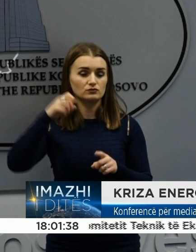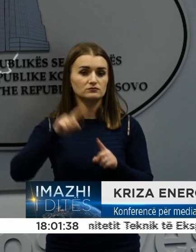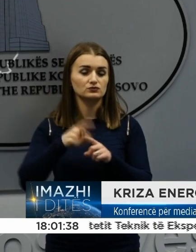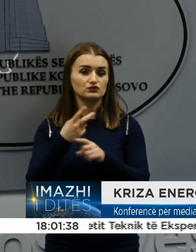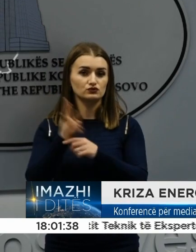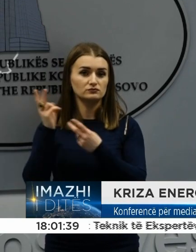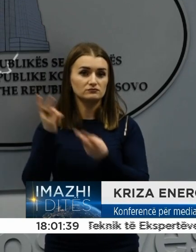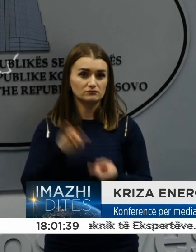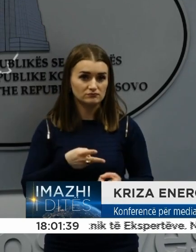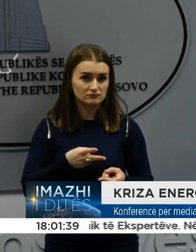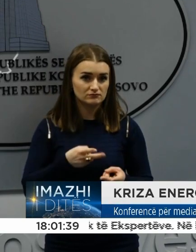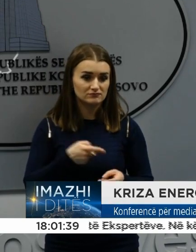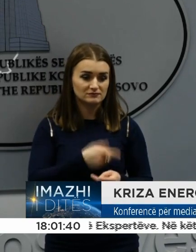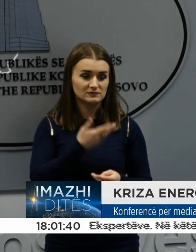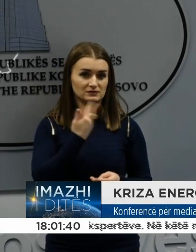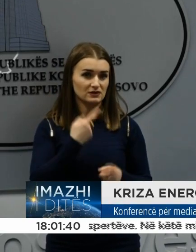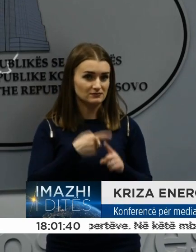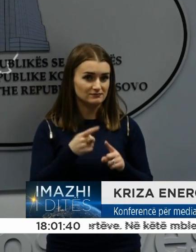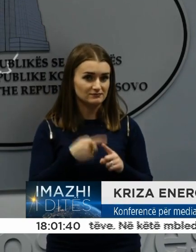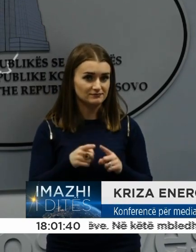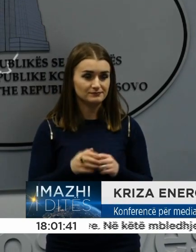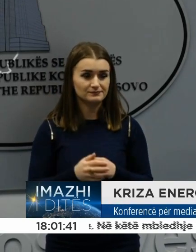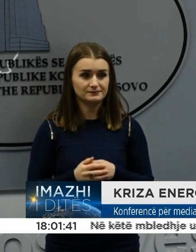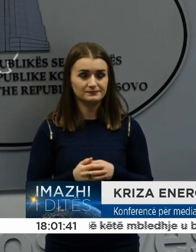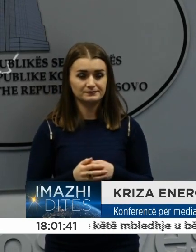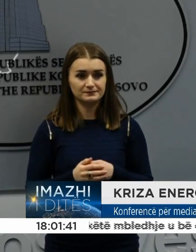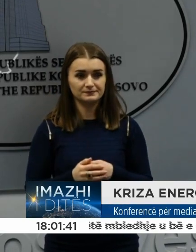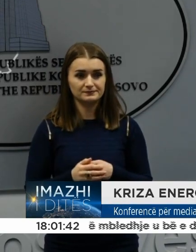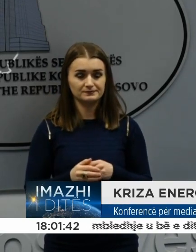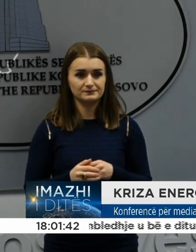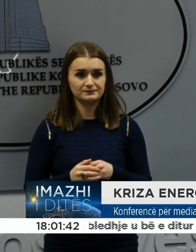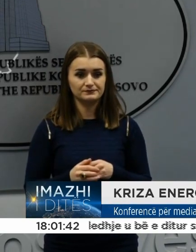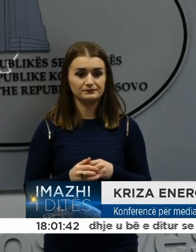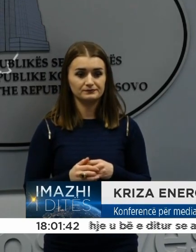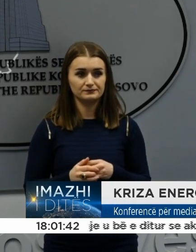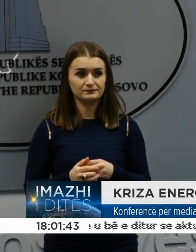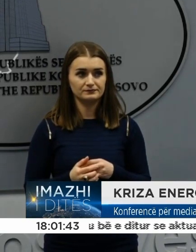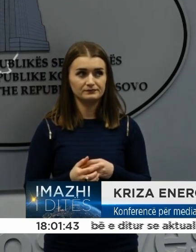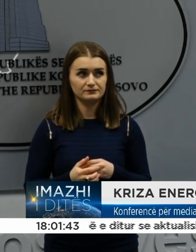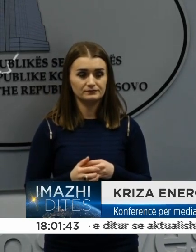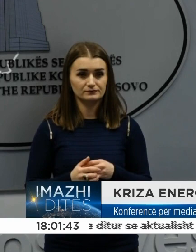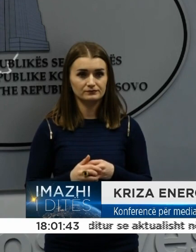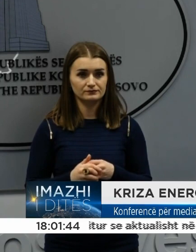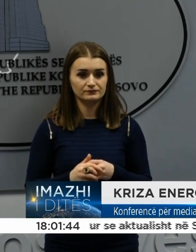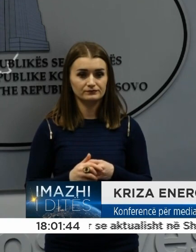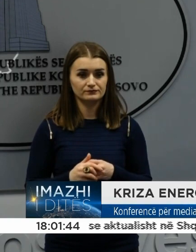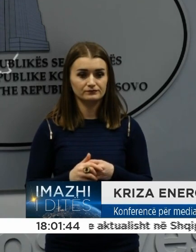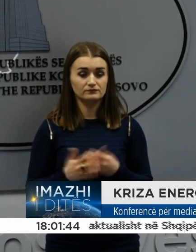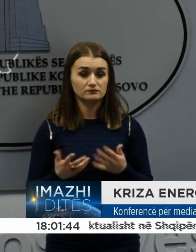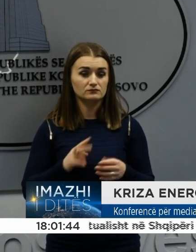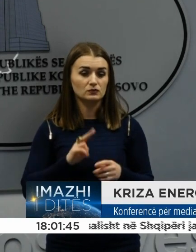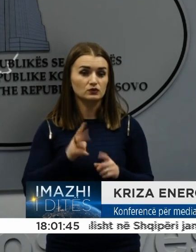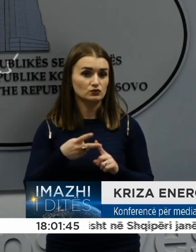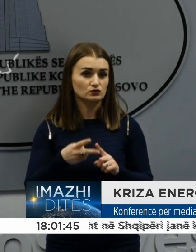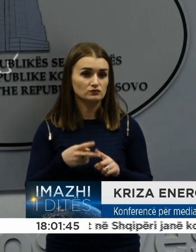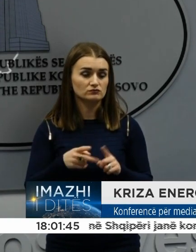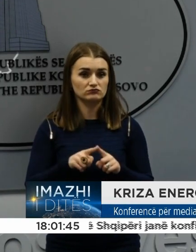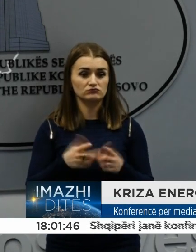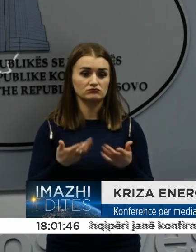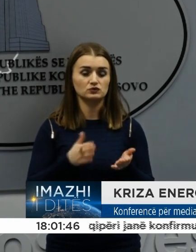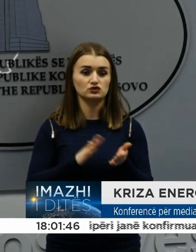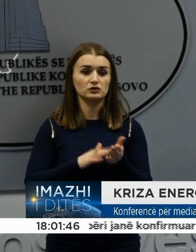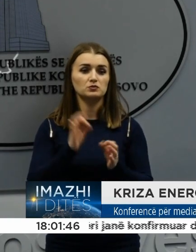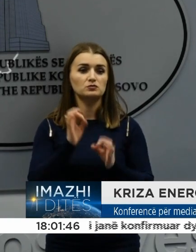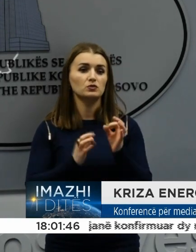importuar që mungan, që ka krijon devijim. Elementi i dytë është nëse një njerësi ka qenë planifikuar me operodhë